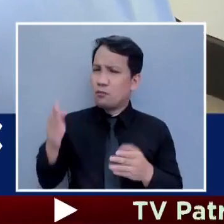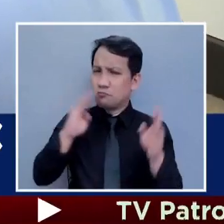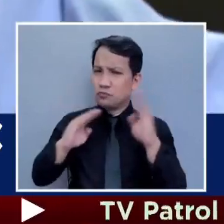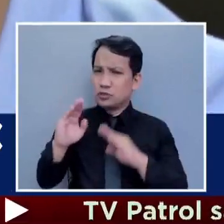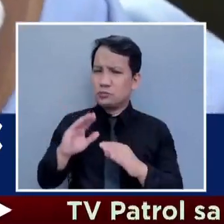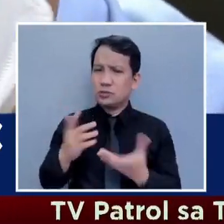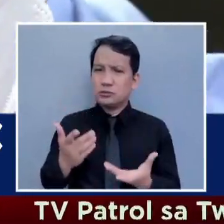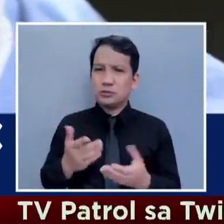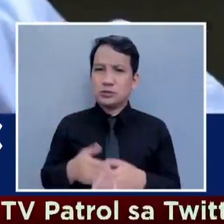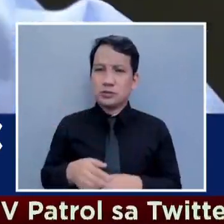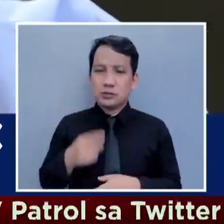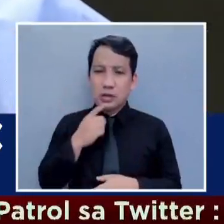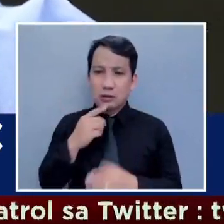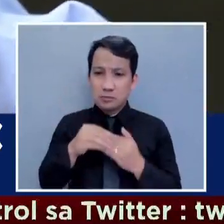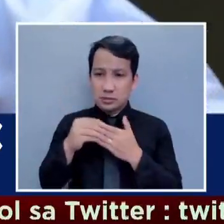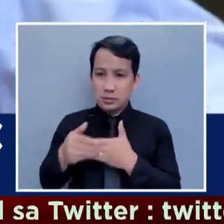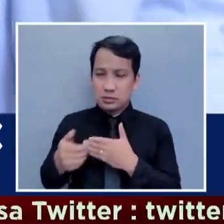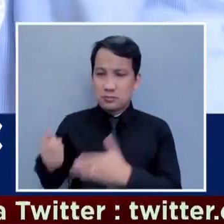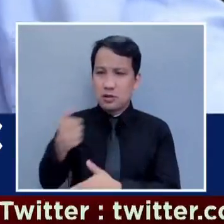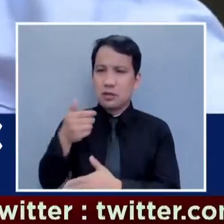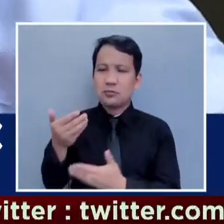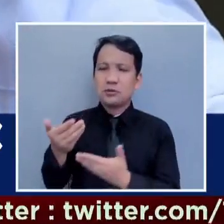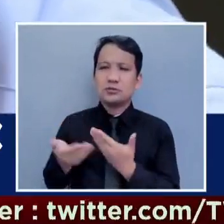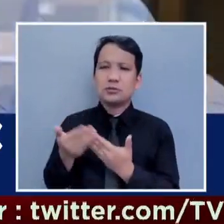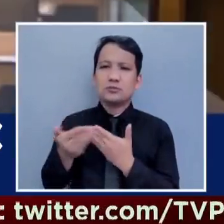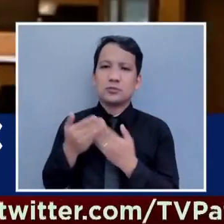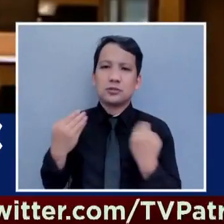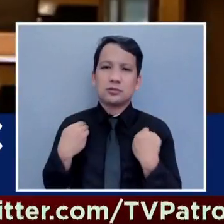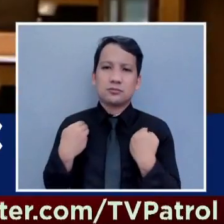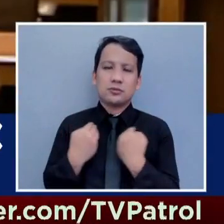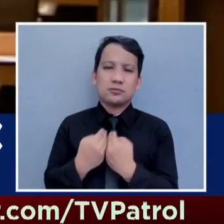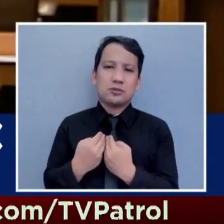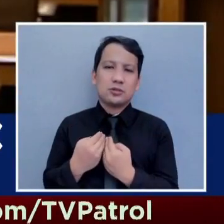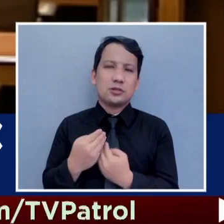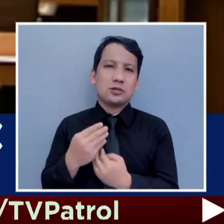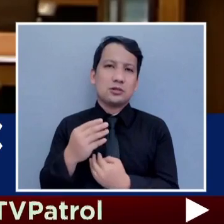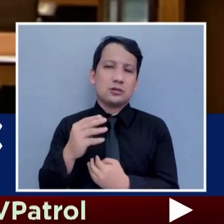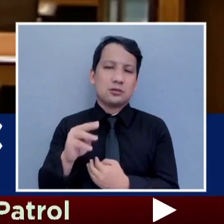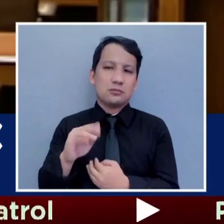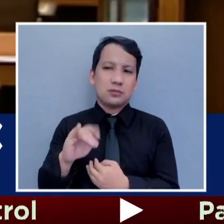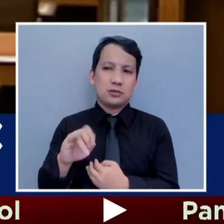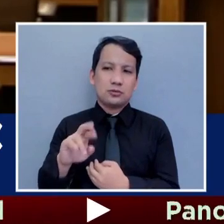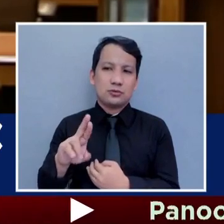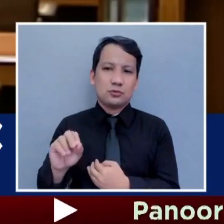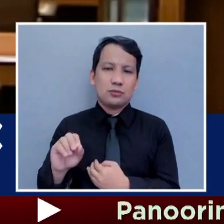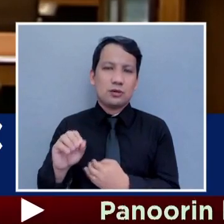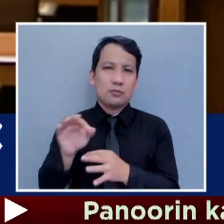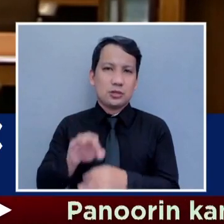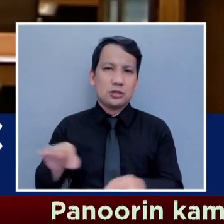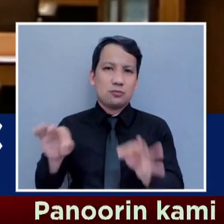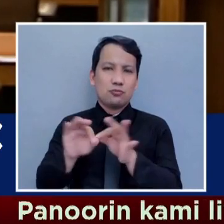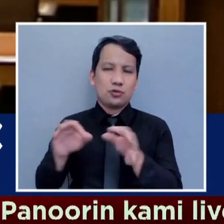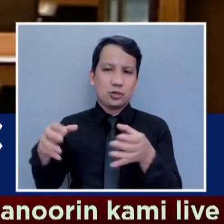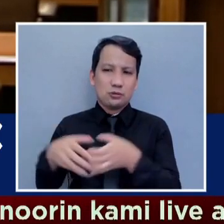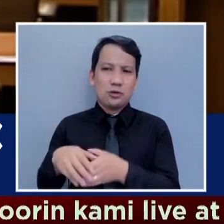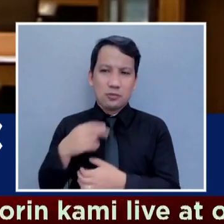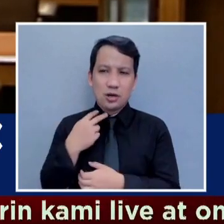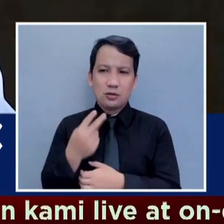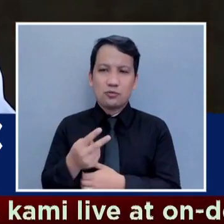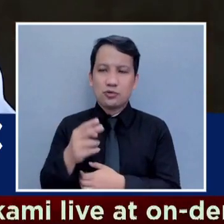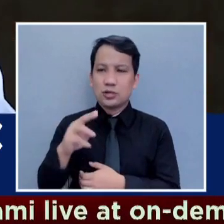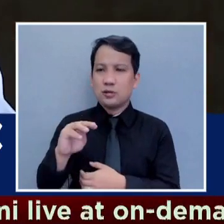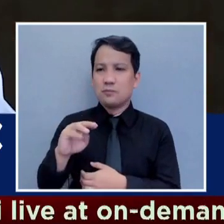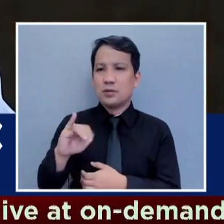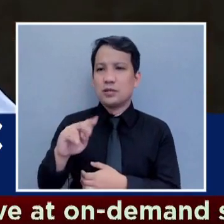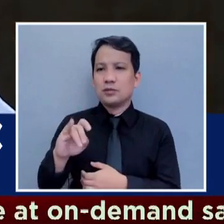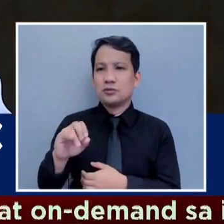magiging minority leader o simpleng miyembro lang siya ng minorya. Basta importante anya, magkaroon ng boses ang minorya sa Senado.